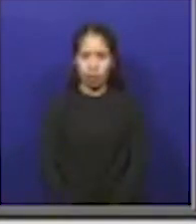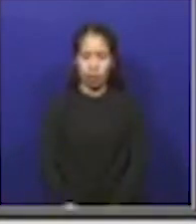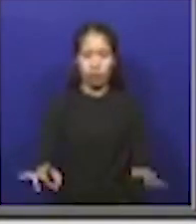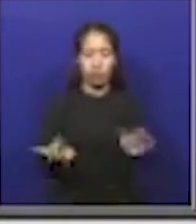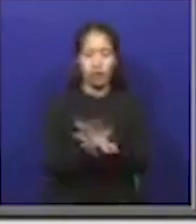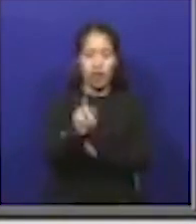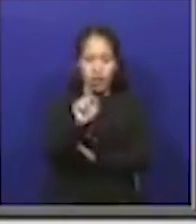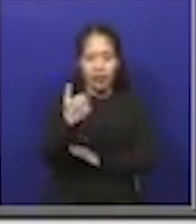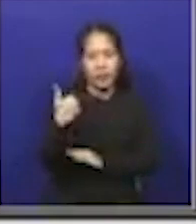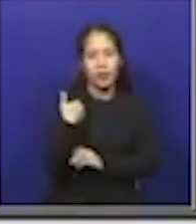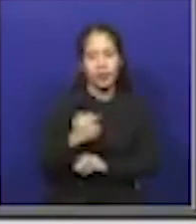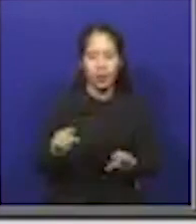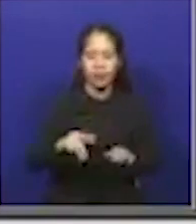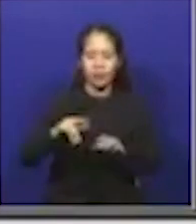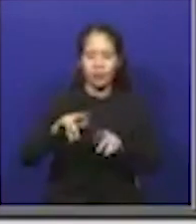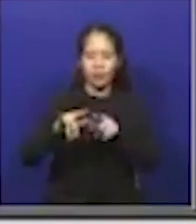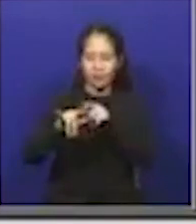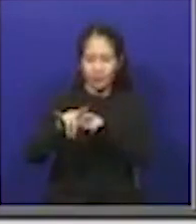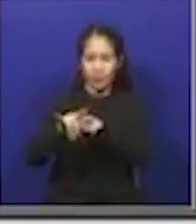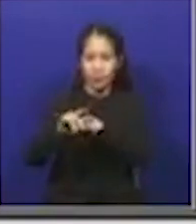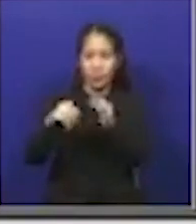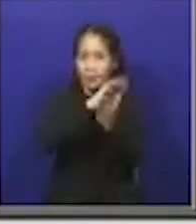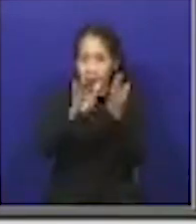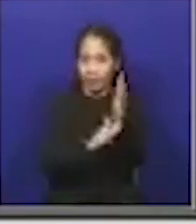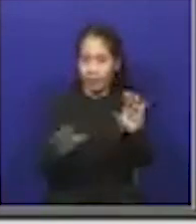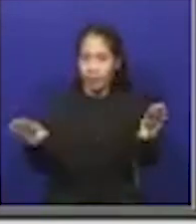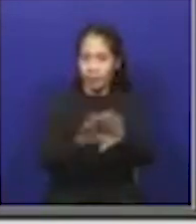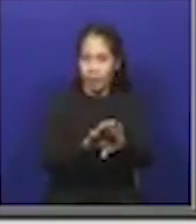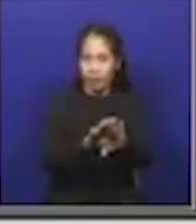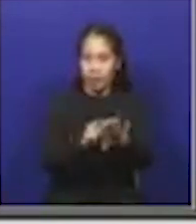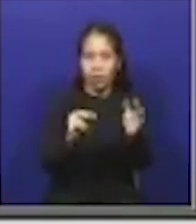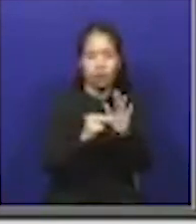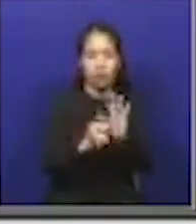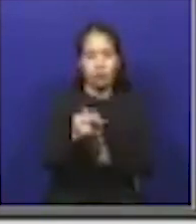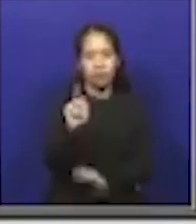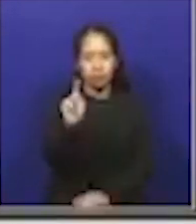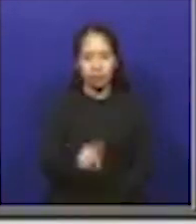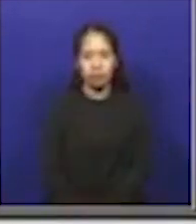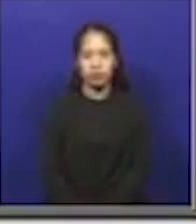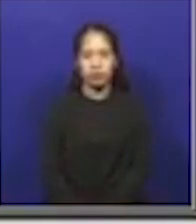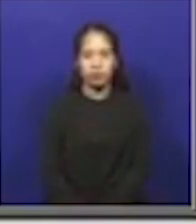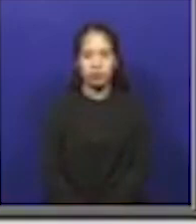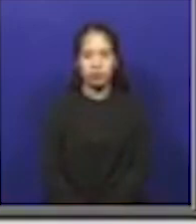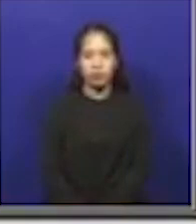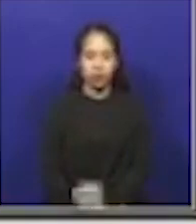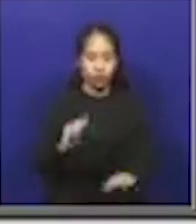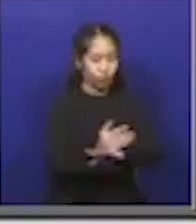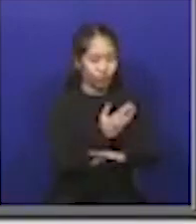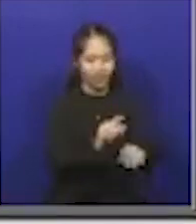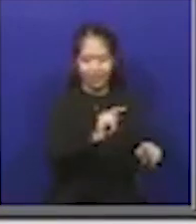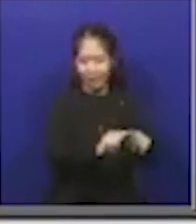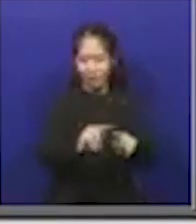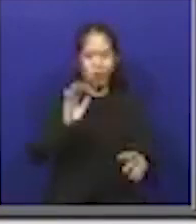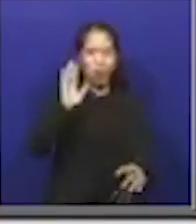ที่มีการปิดประเทศแต่พอปิดประเทศปุ๊บนั่นแปลว่าอะไรห้ามทำธุรกิจหมดทุกอย่